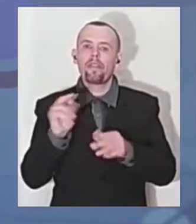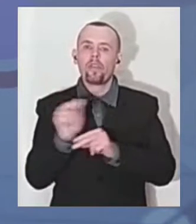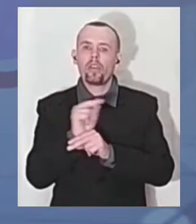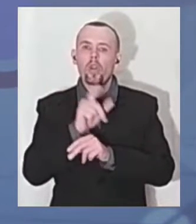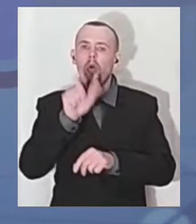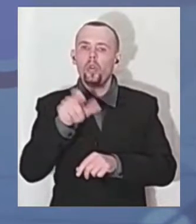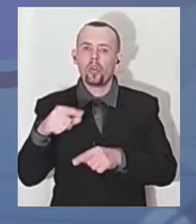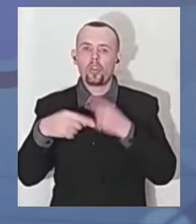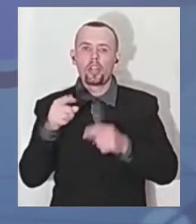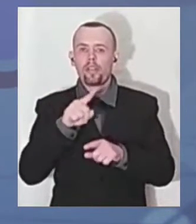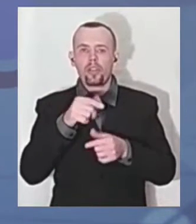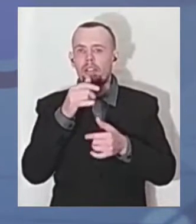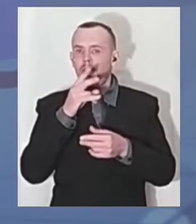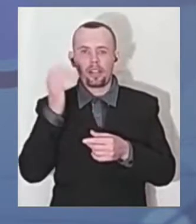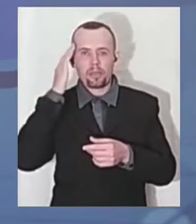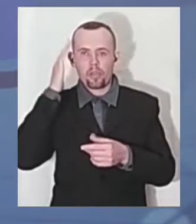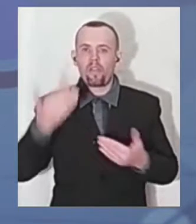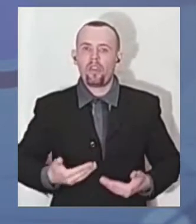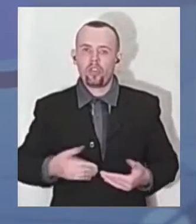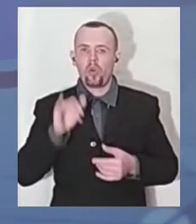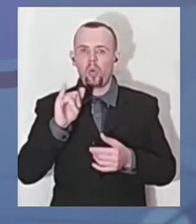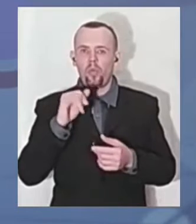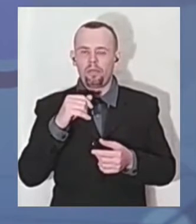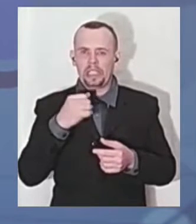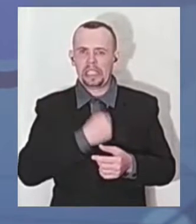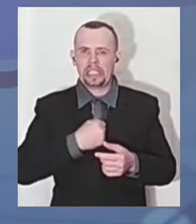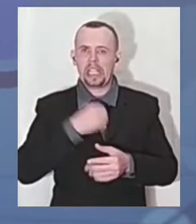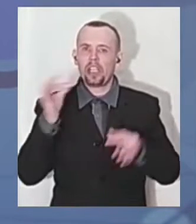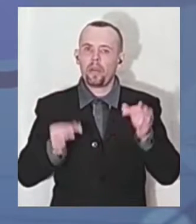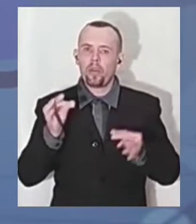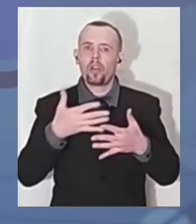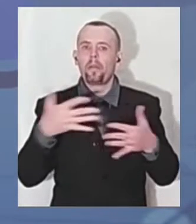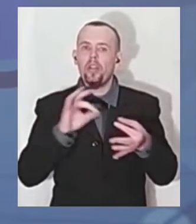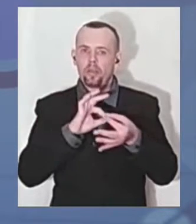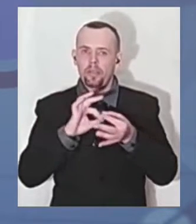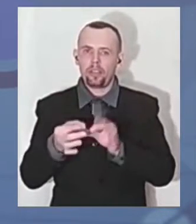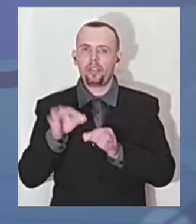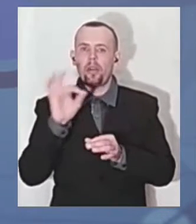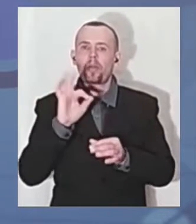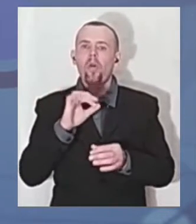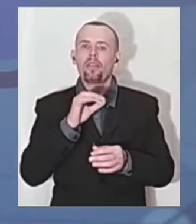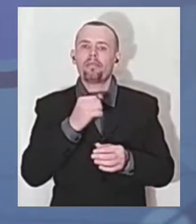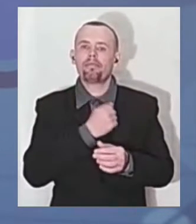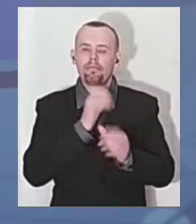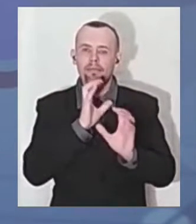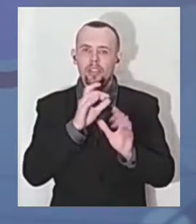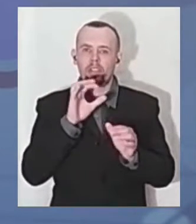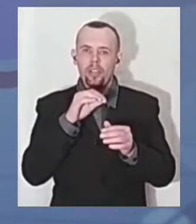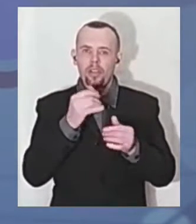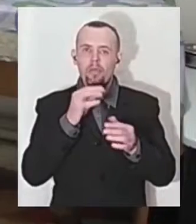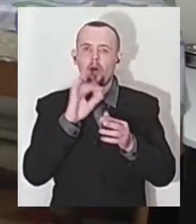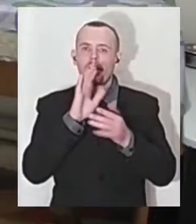не здатні вижити у дикій природі. Більше подробиць про експлуатацію сов та їх подальшу долю – далі у